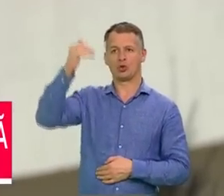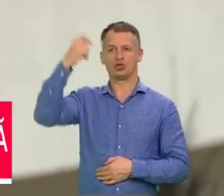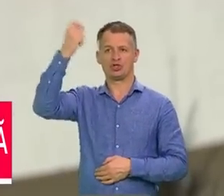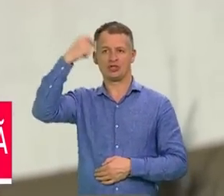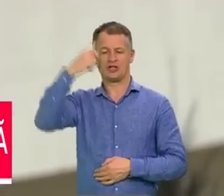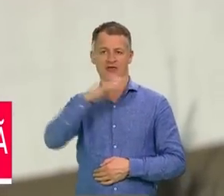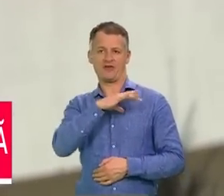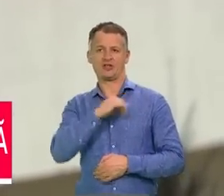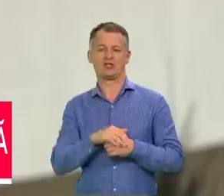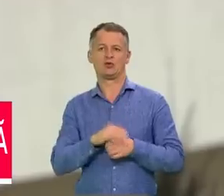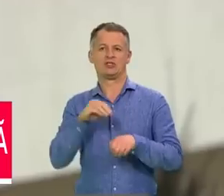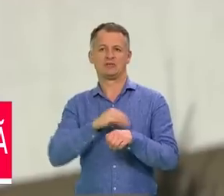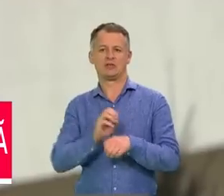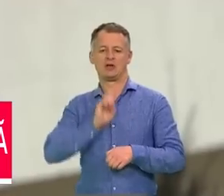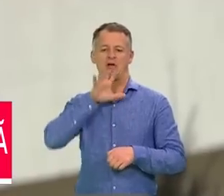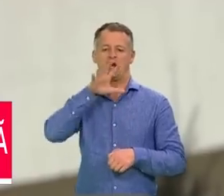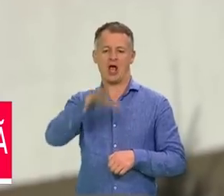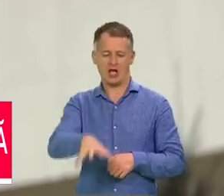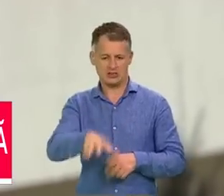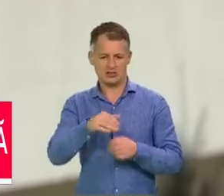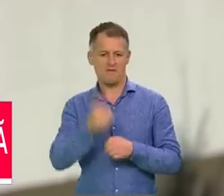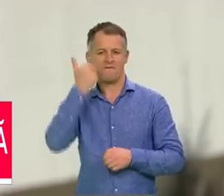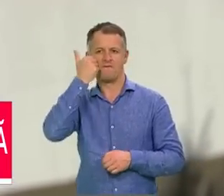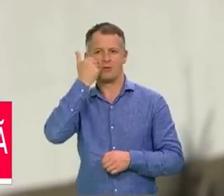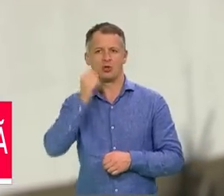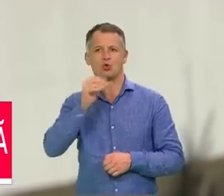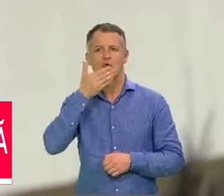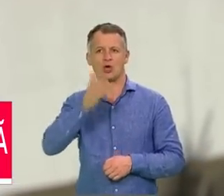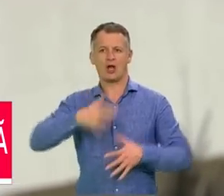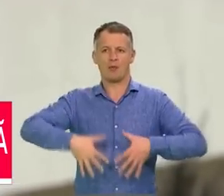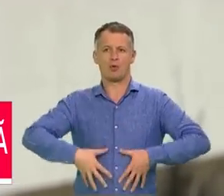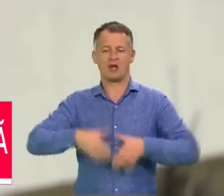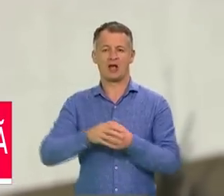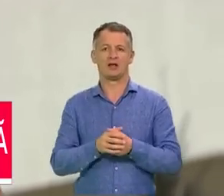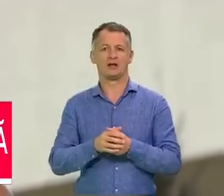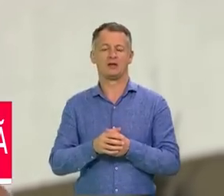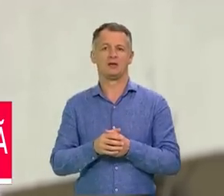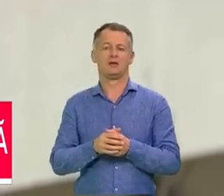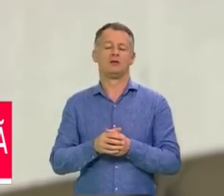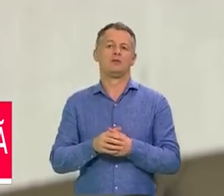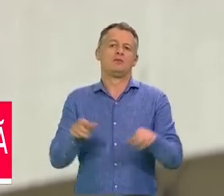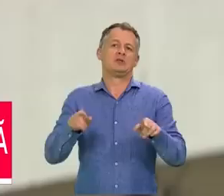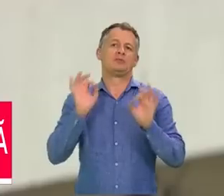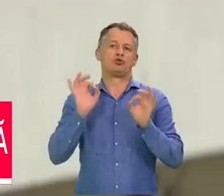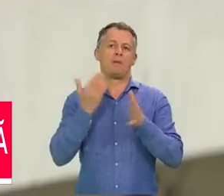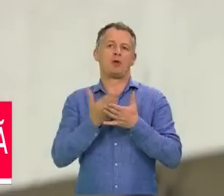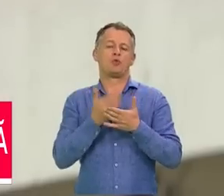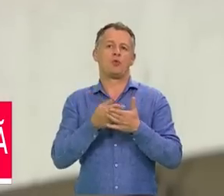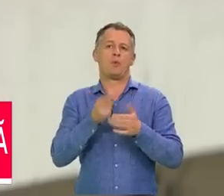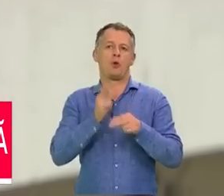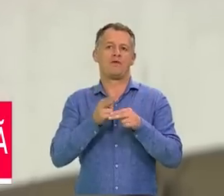cu simptome de greață, vărsături, febră, dureri abdominale, sugestive pentru toxi-infecție